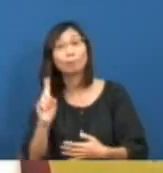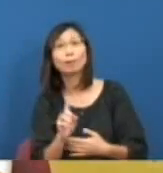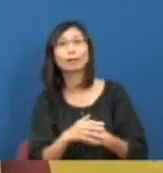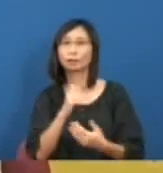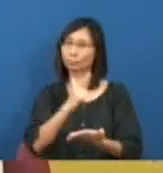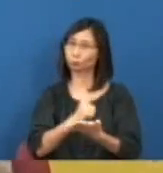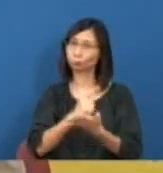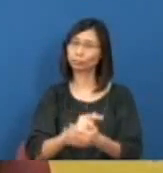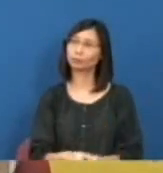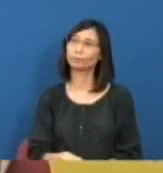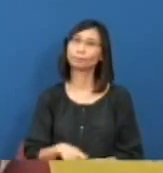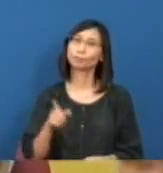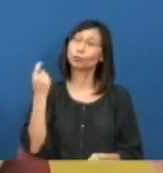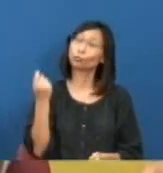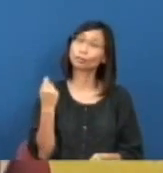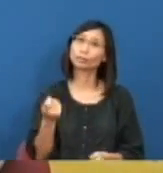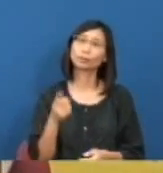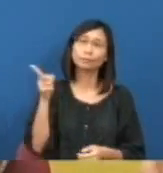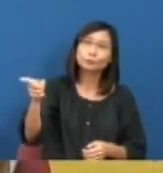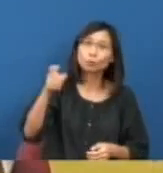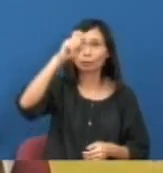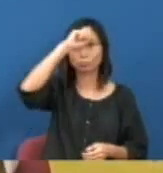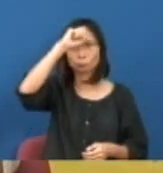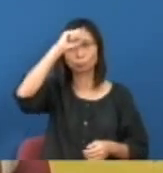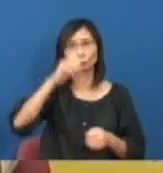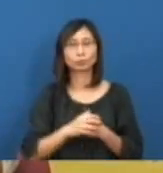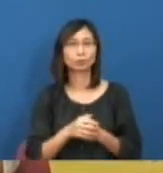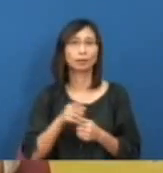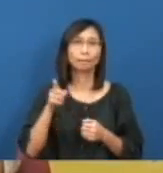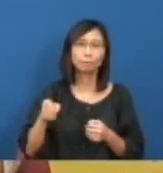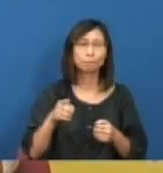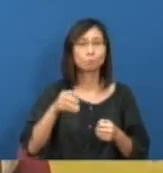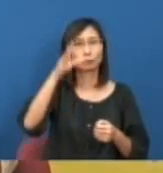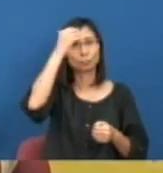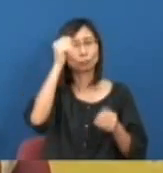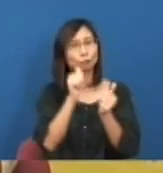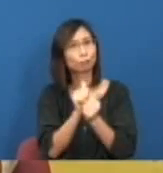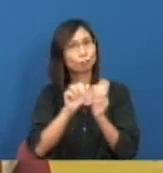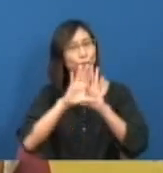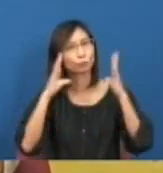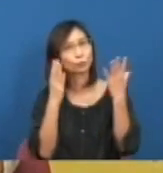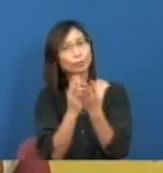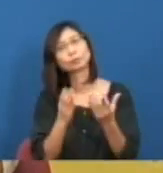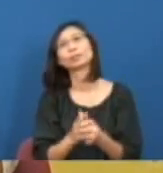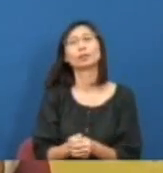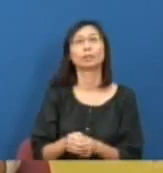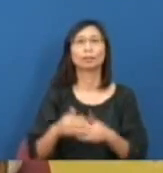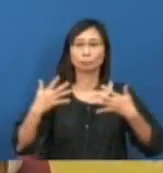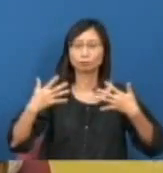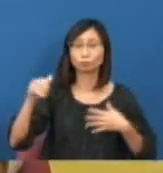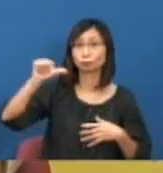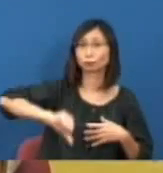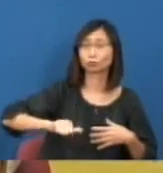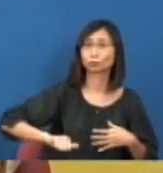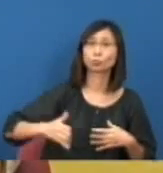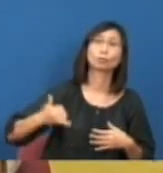呢個回憶嗰度講話，即係佢喺學友社係被鬥倒咗之後咧，就去咗兒童。日報兒